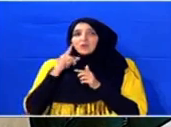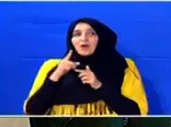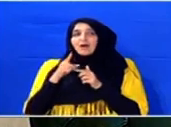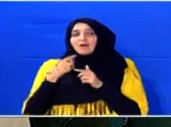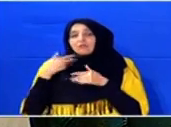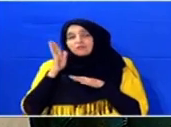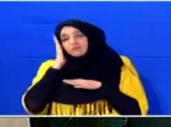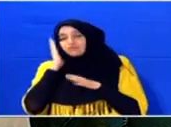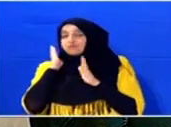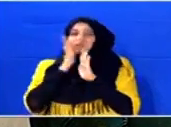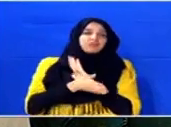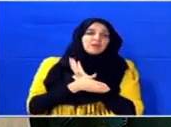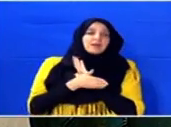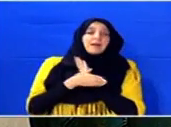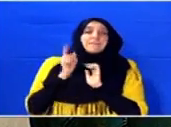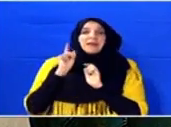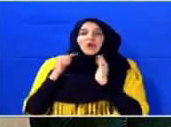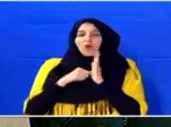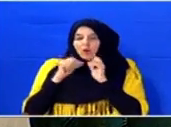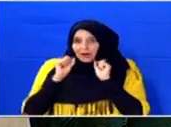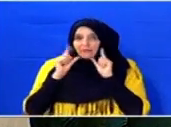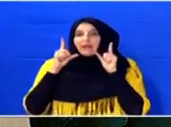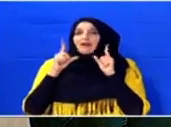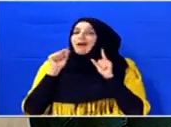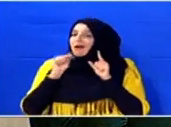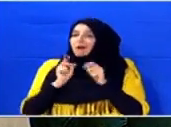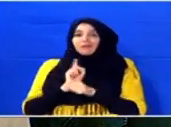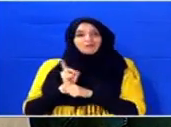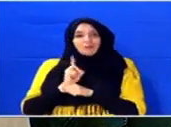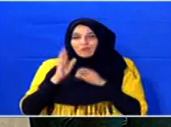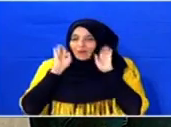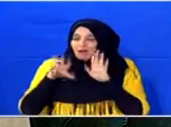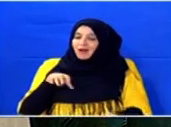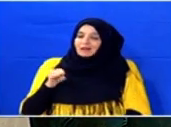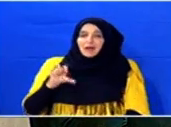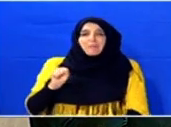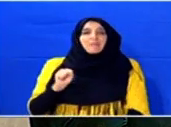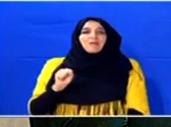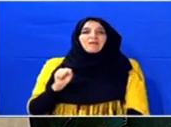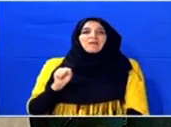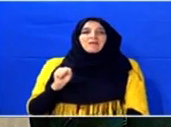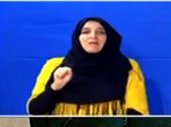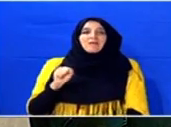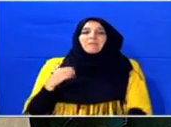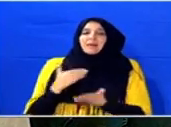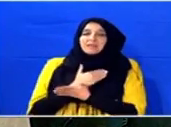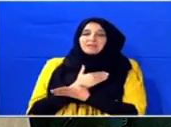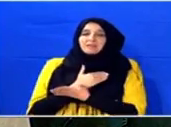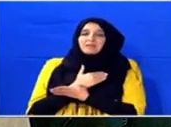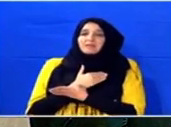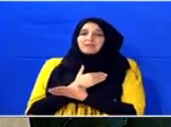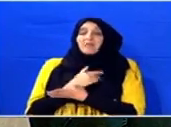يوم من ذاك لازم تبادر الى قضاء ما عليك من فوائد يعني